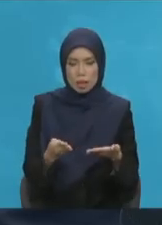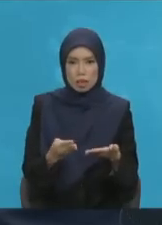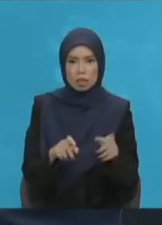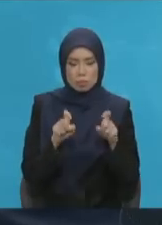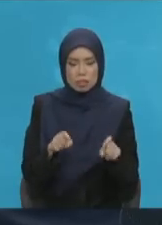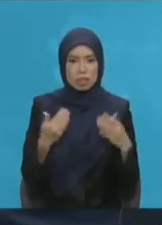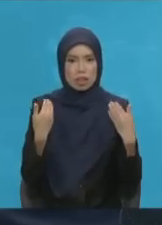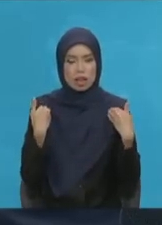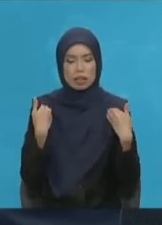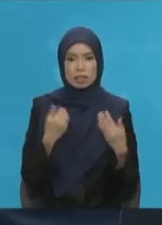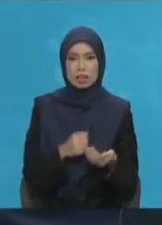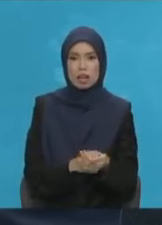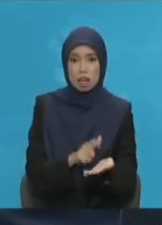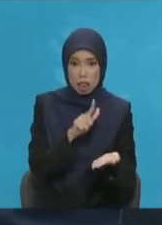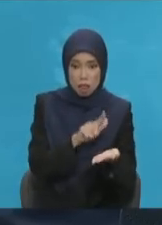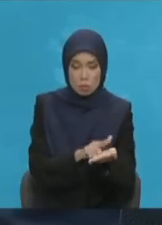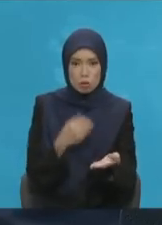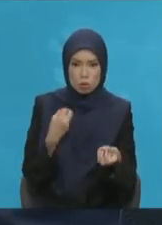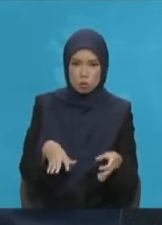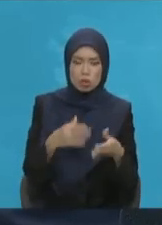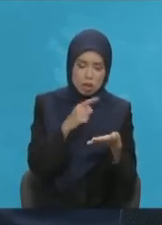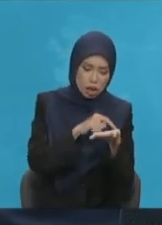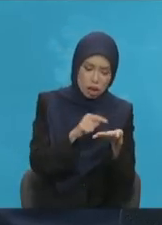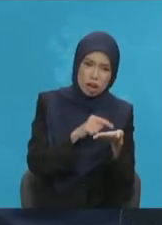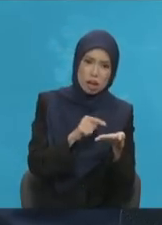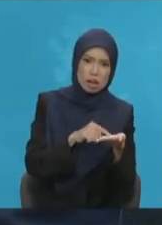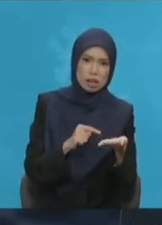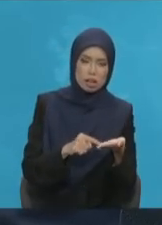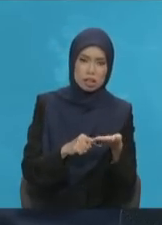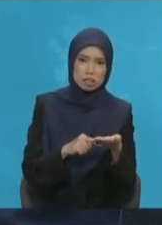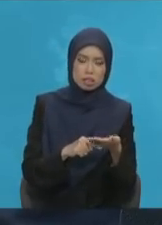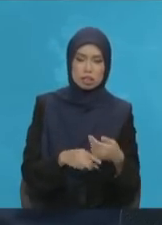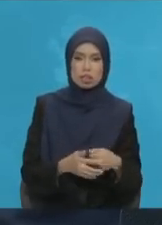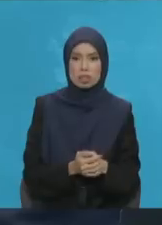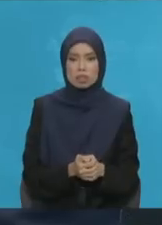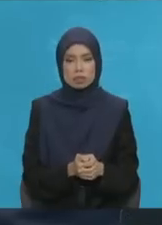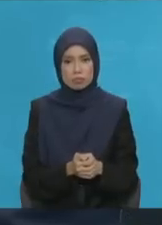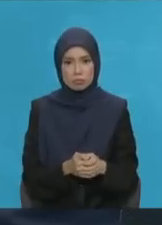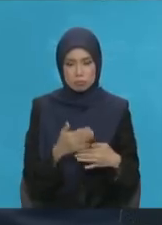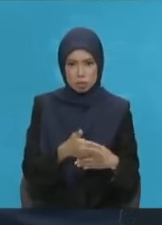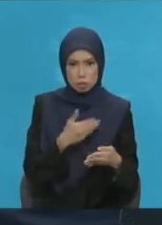mesti lebih awal diteliti sebelum Berbangkit tuntutan